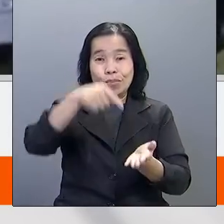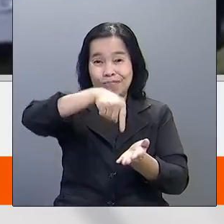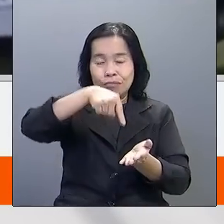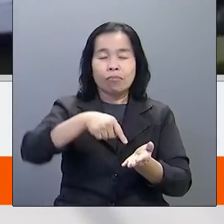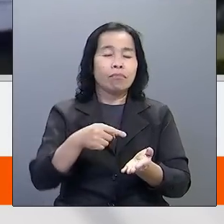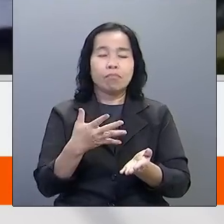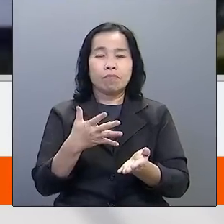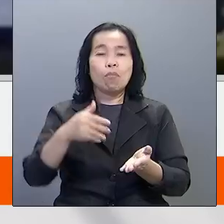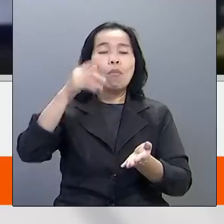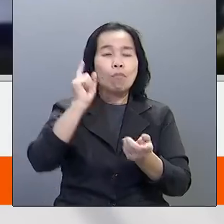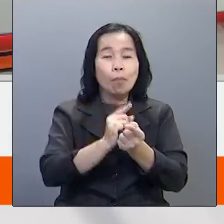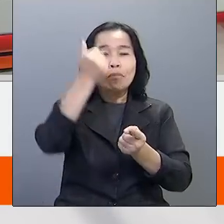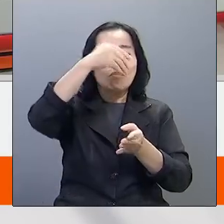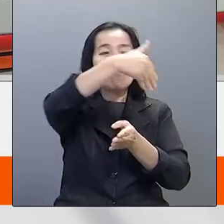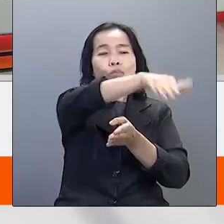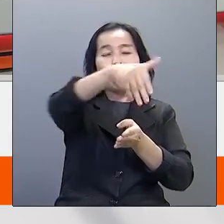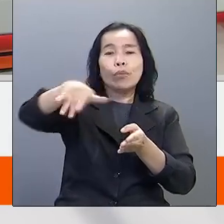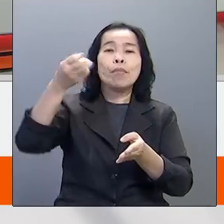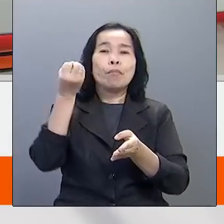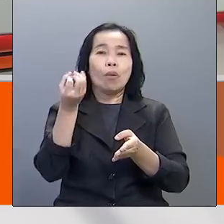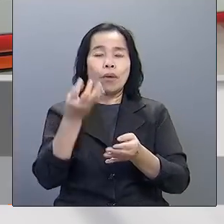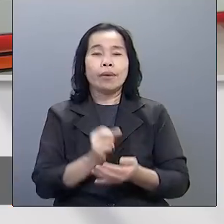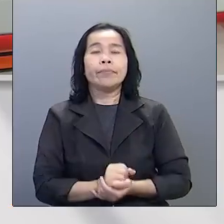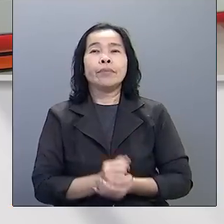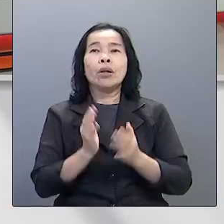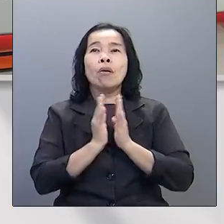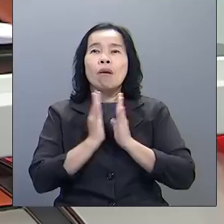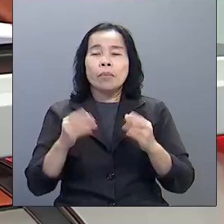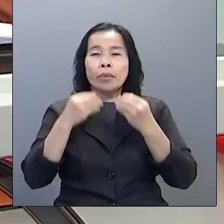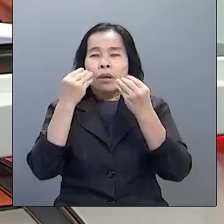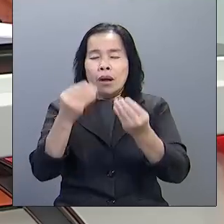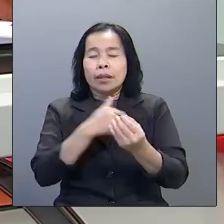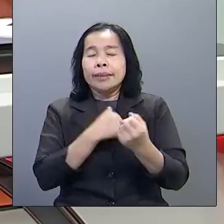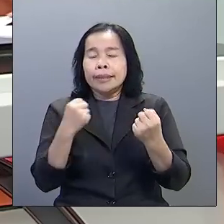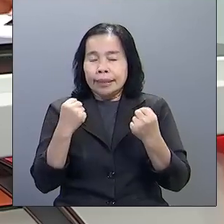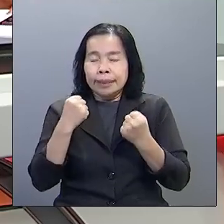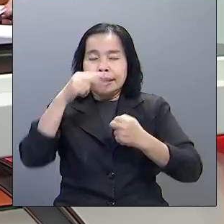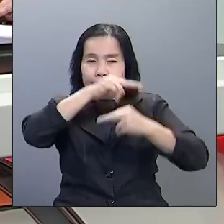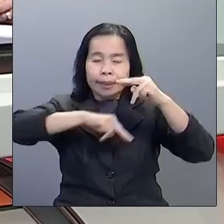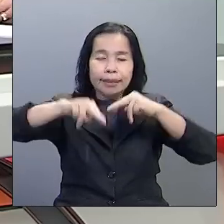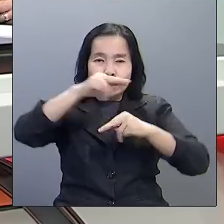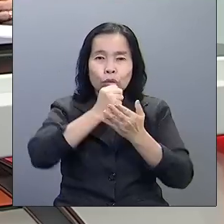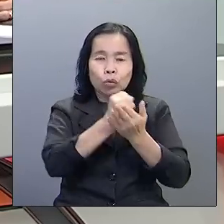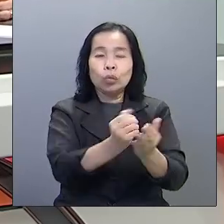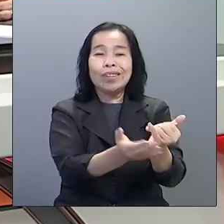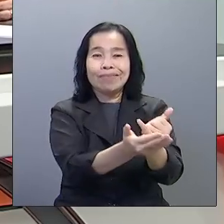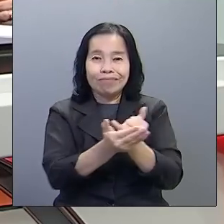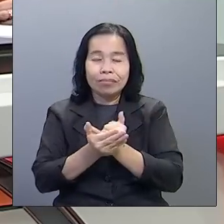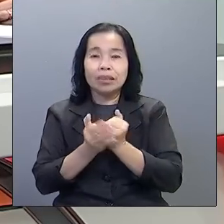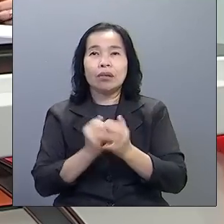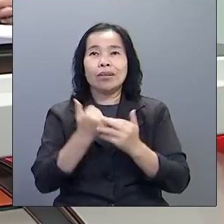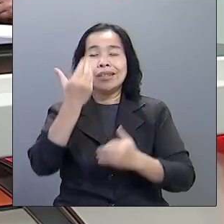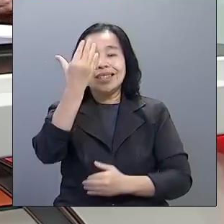เรือสุโขทัยครับ ค่ะ ค่ะแล้วค่ะขอบพระคุณค่ะเป็นกำลังใจให้ในภารกิจในการค้นหาผู้ที่สูญหายในครั้งนี้นะคะเหลืออยู่อี